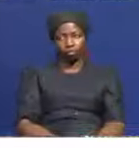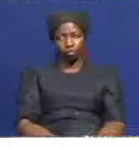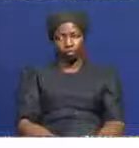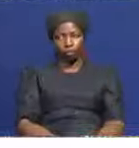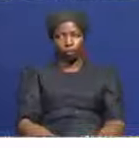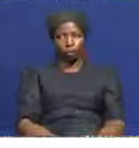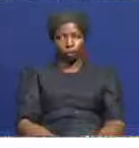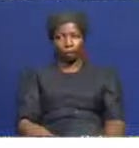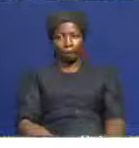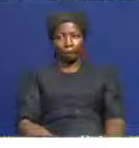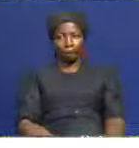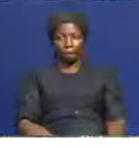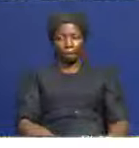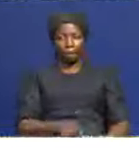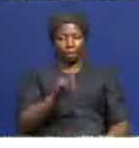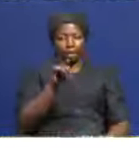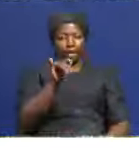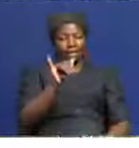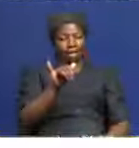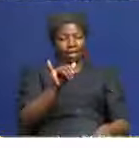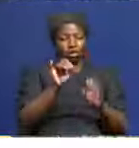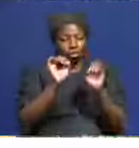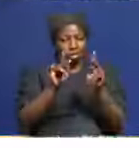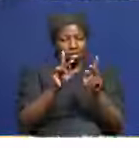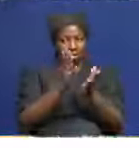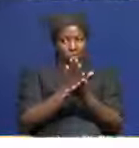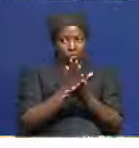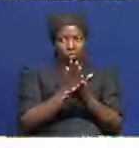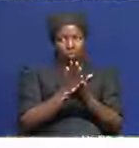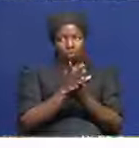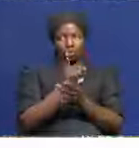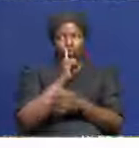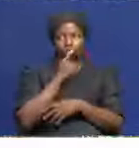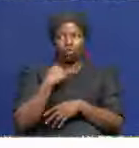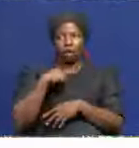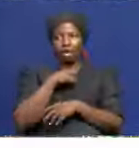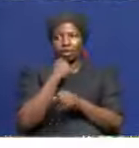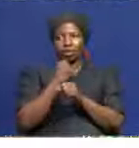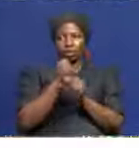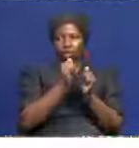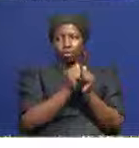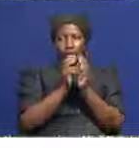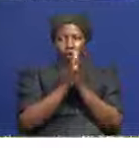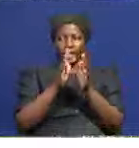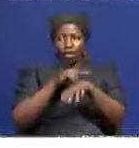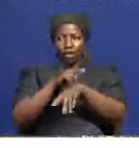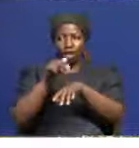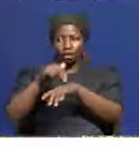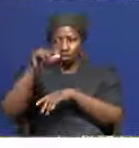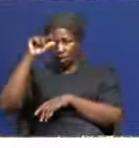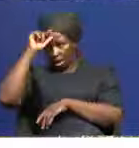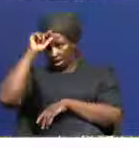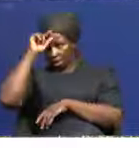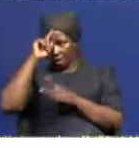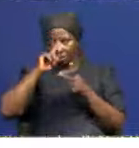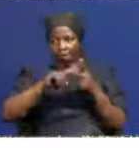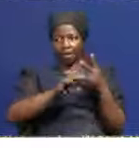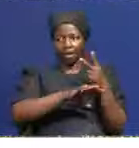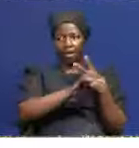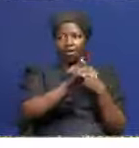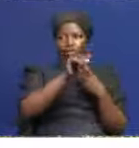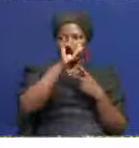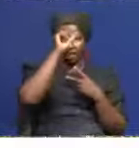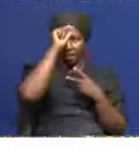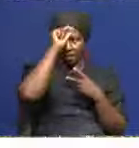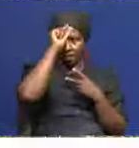Epitile. Si iko sawa hiyo? Kwa hivyo tunashirikiana national government na pia county government. Na